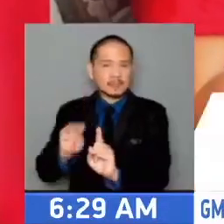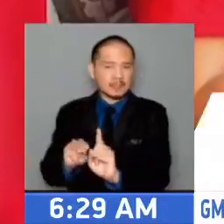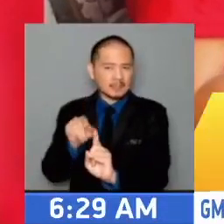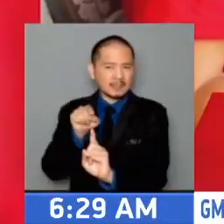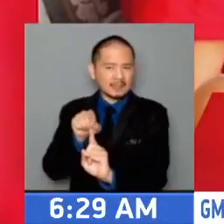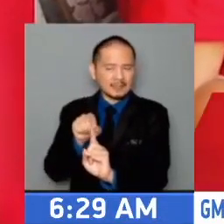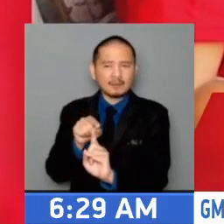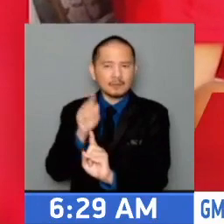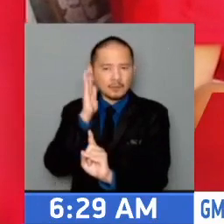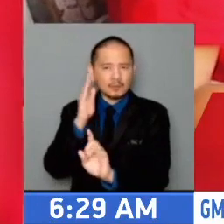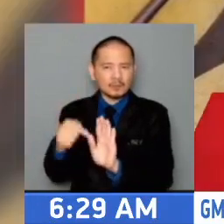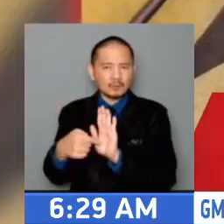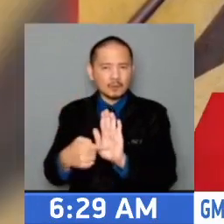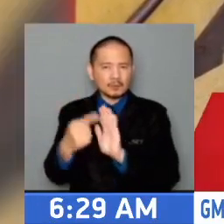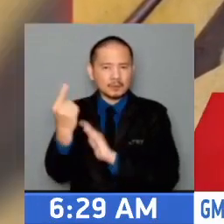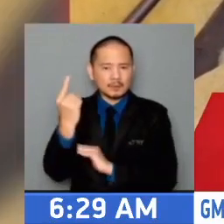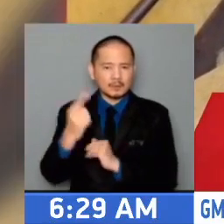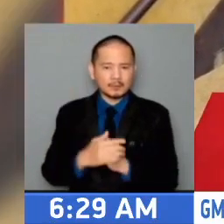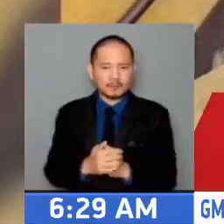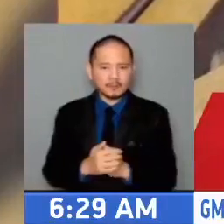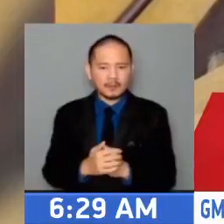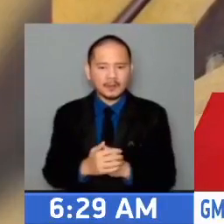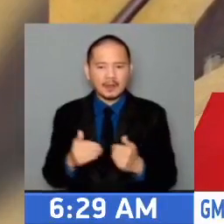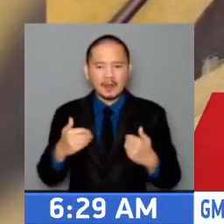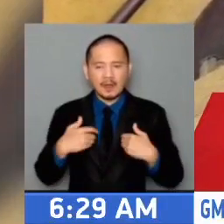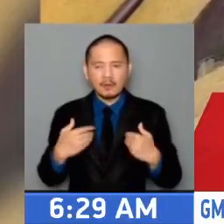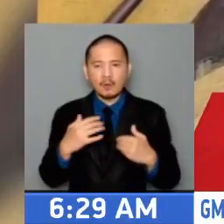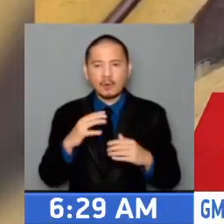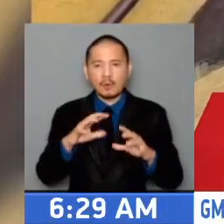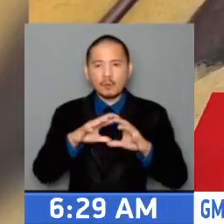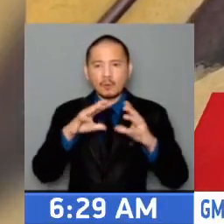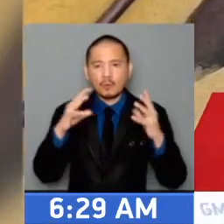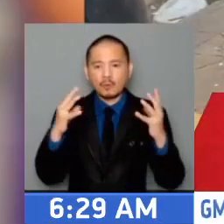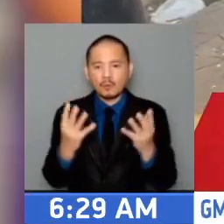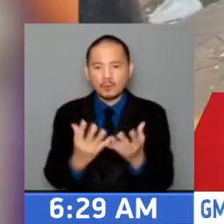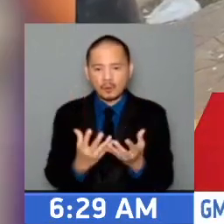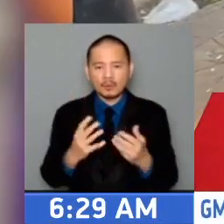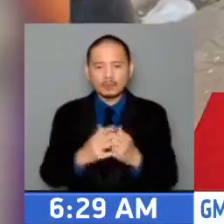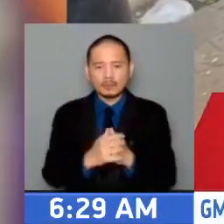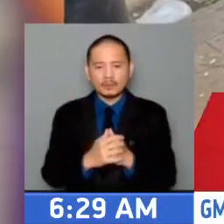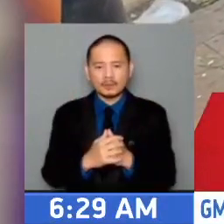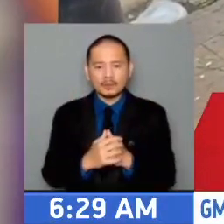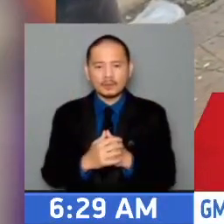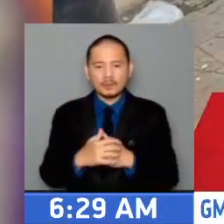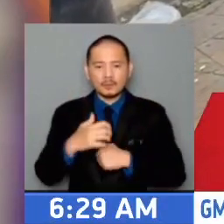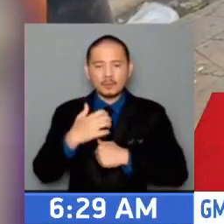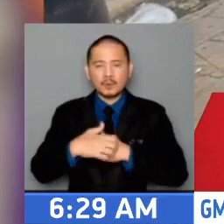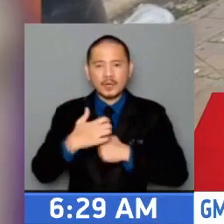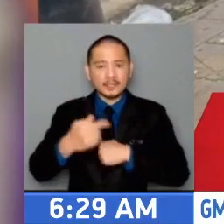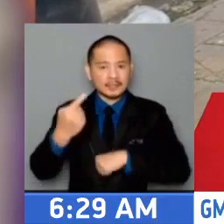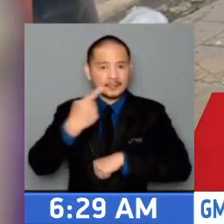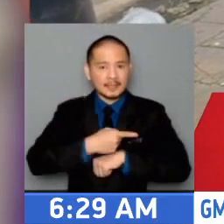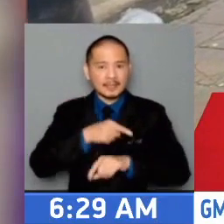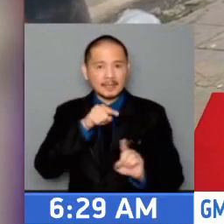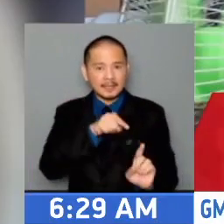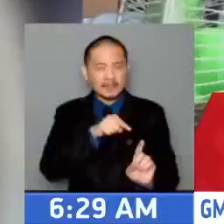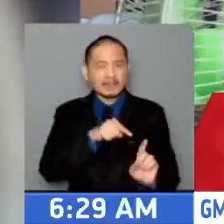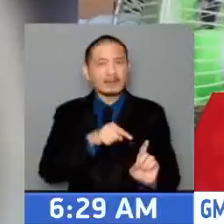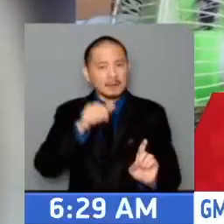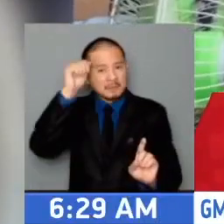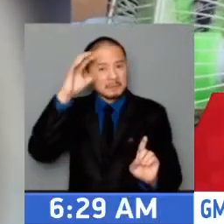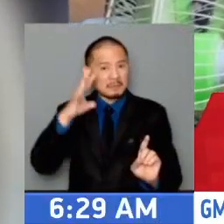pakikiisa po sa World Bread Day kahapon, ay namahagi nga po yung mga kawani noon ng Manila City Jail male dormitory ng mga tinapay